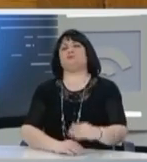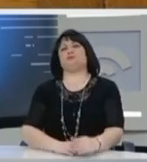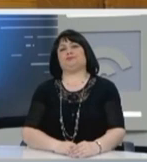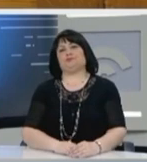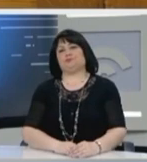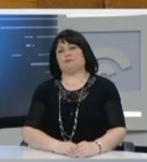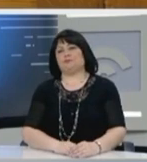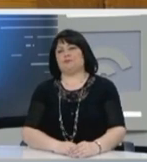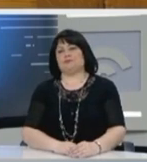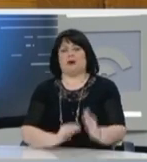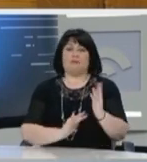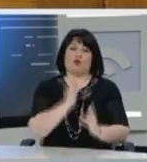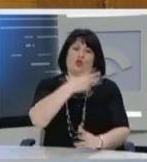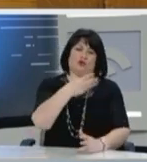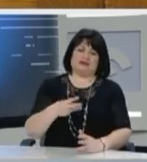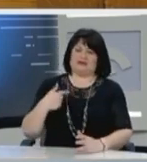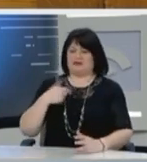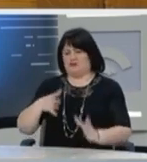Η συντήρηση.